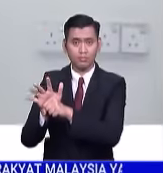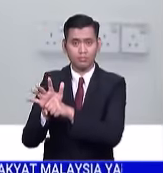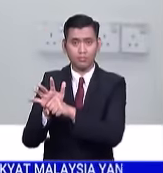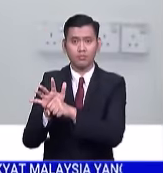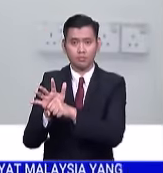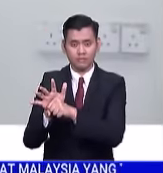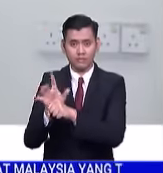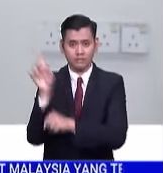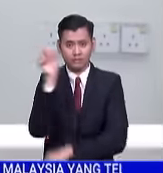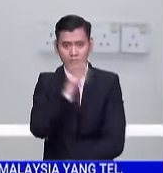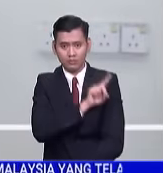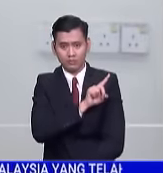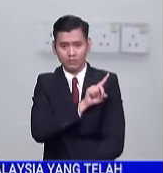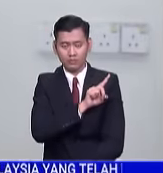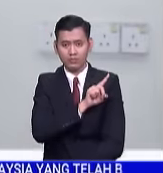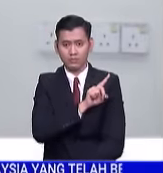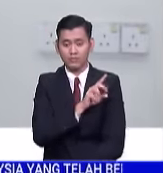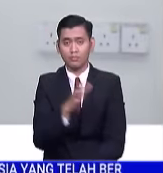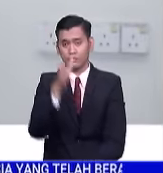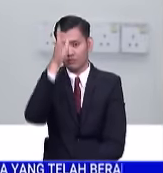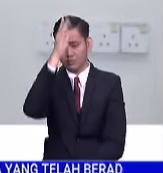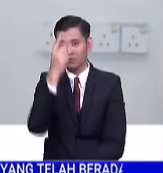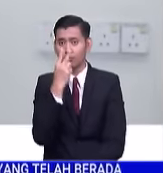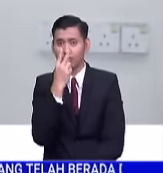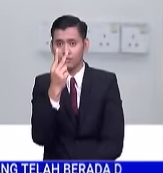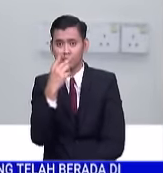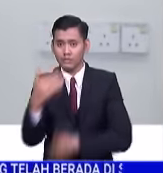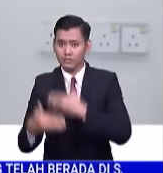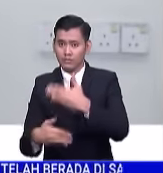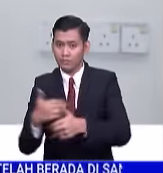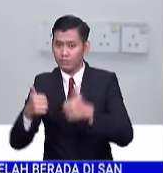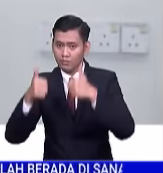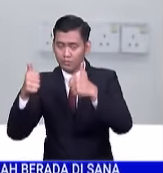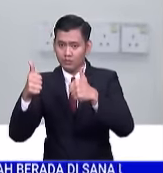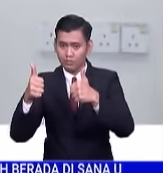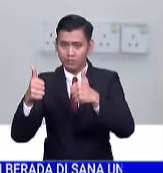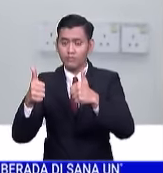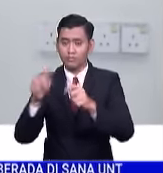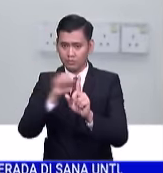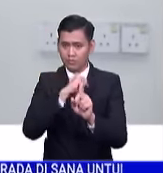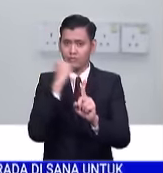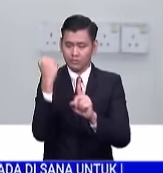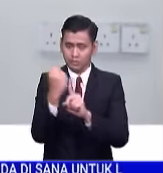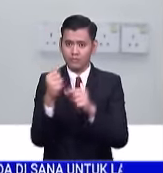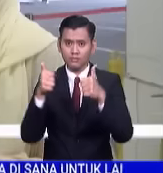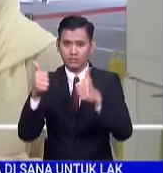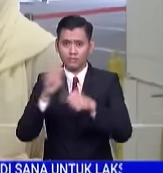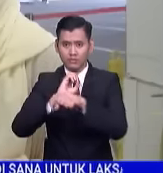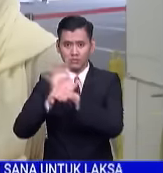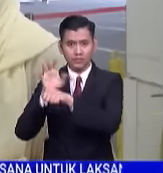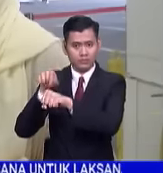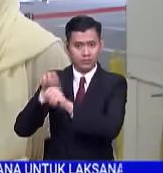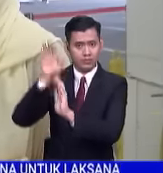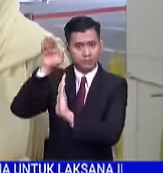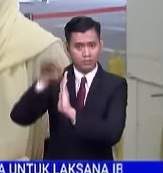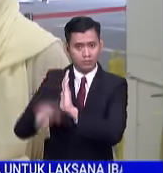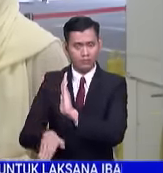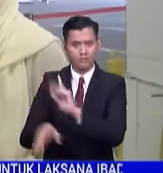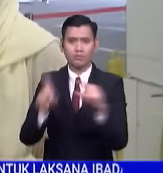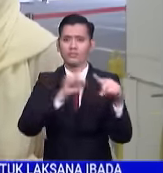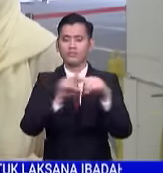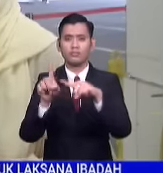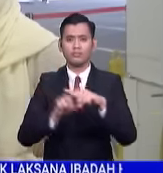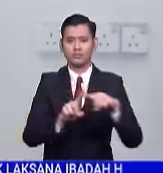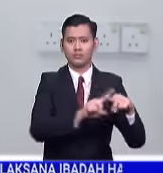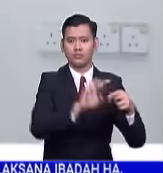Ayah video call dan alhamdulillah nampak makin bagus. Doktor kata kondisi dia makin bagus, virus tu makin berkurang. Macam-macam lagi